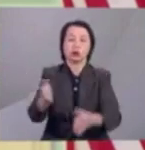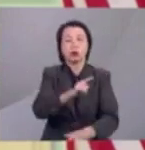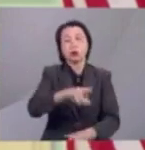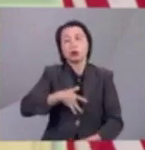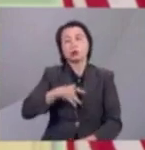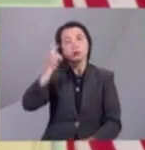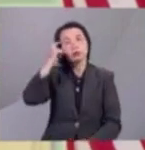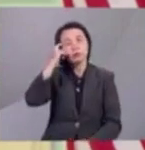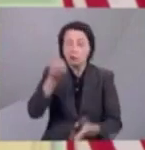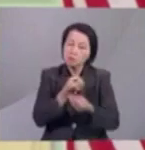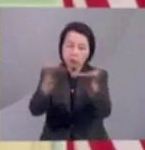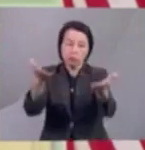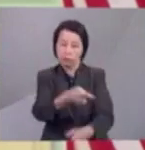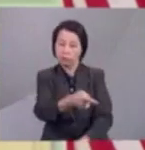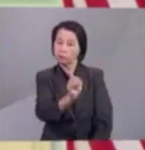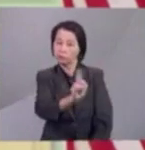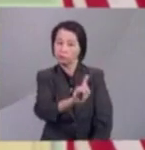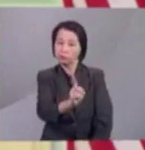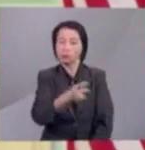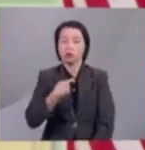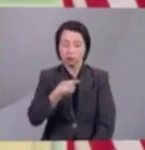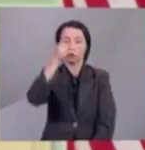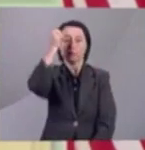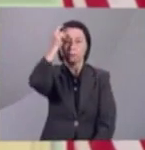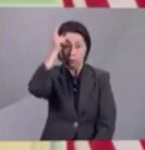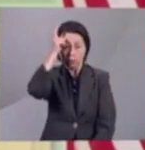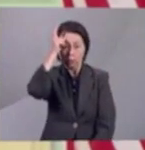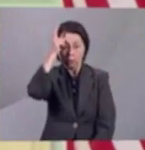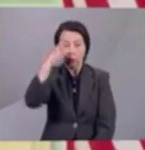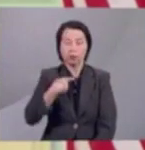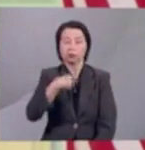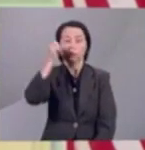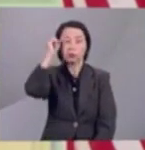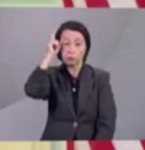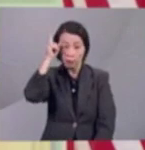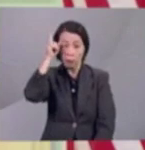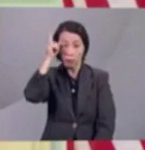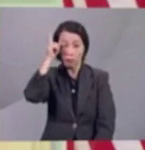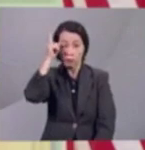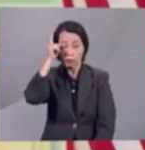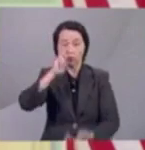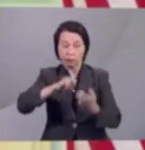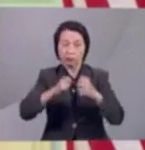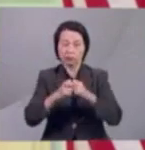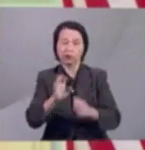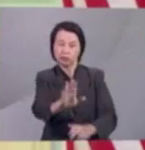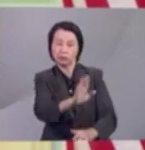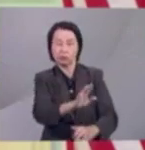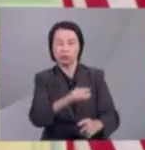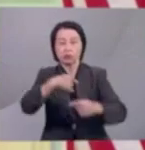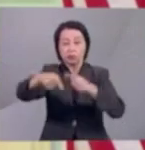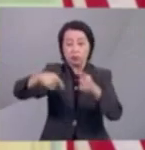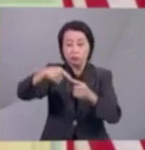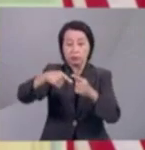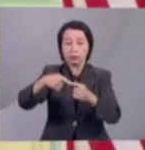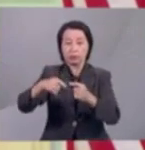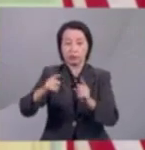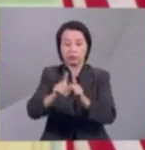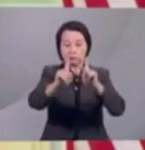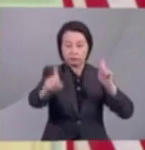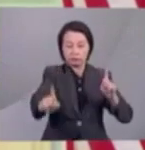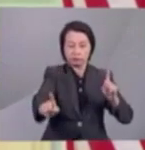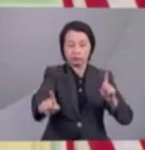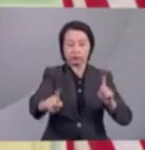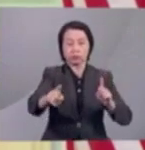rasa perlukan, perlu umum. Kita faham. Kita faham masalah mereka apabila social